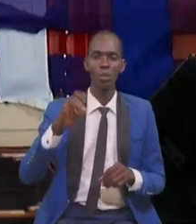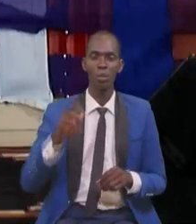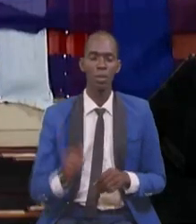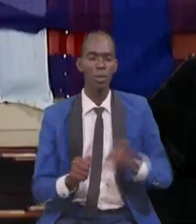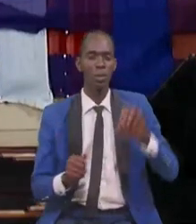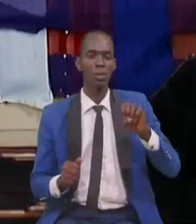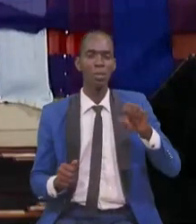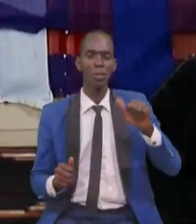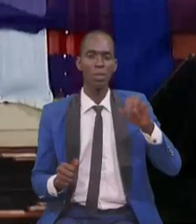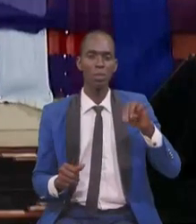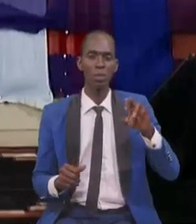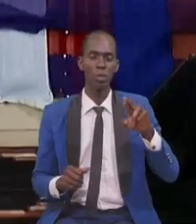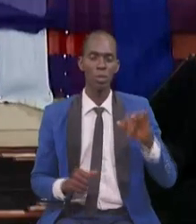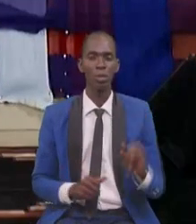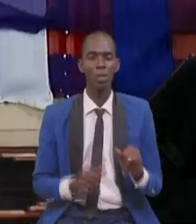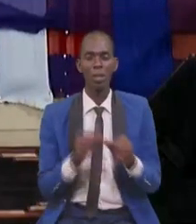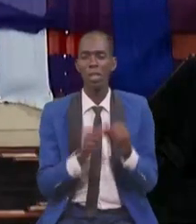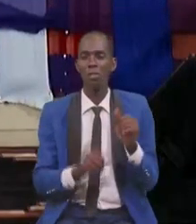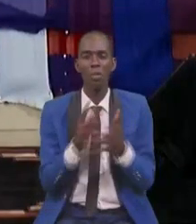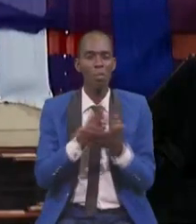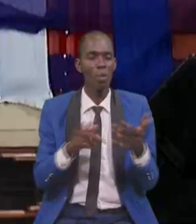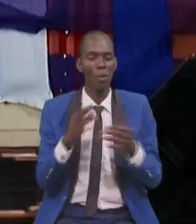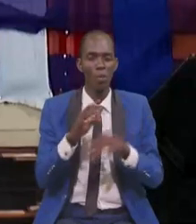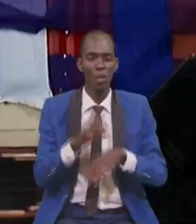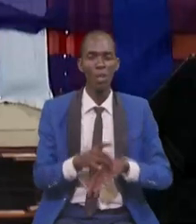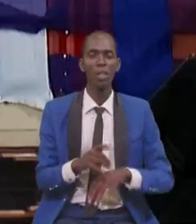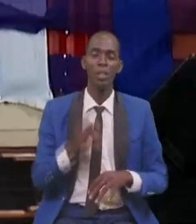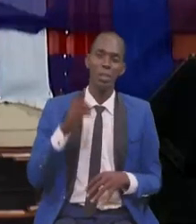la terre. Il peut le faire, il va le faire.